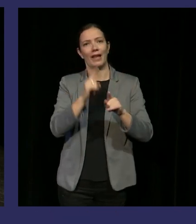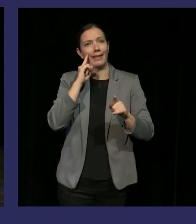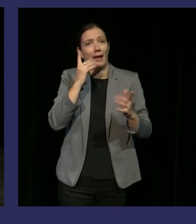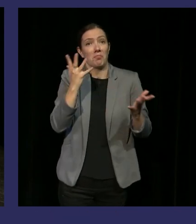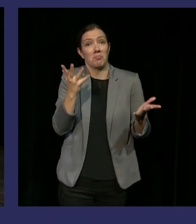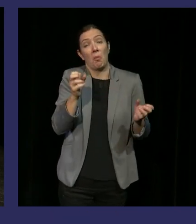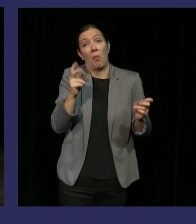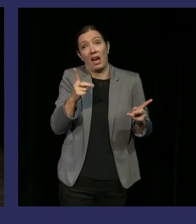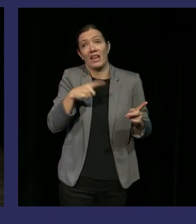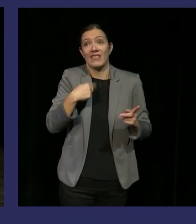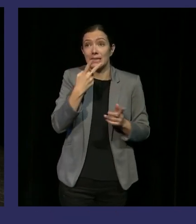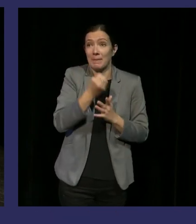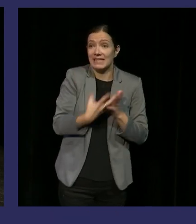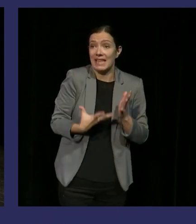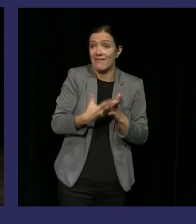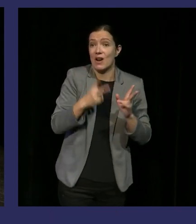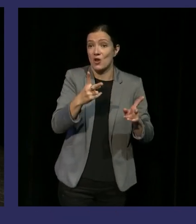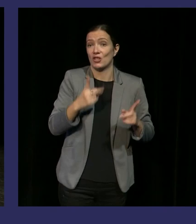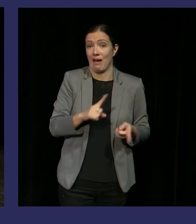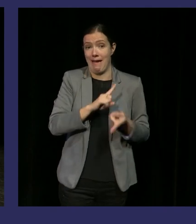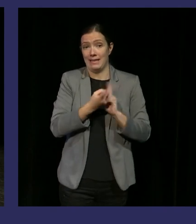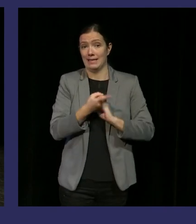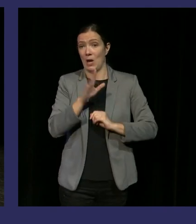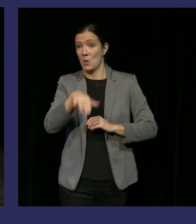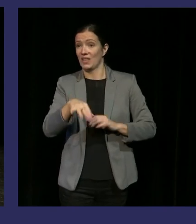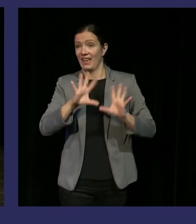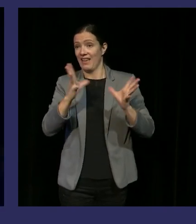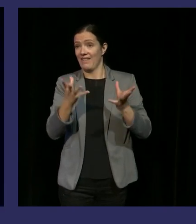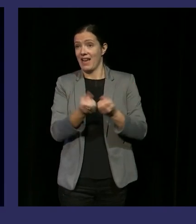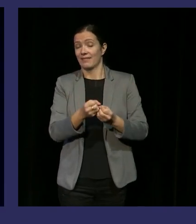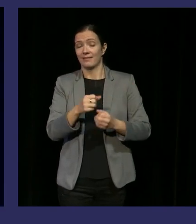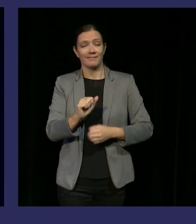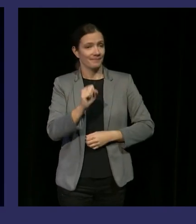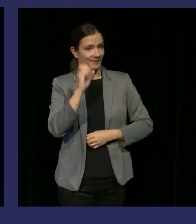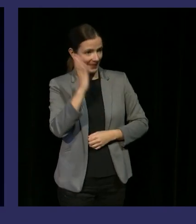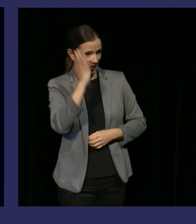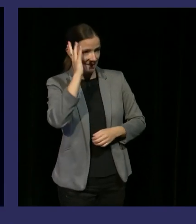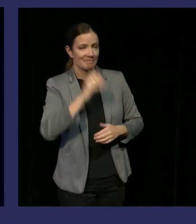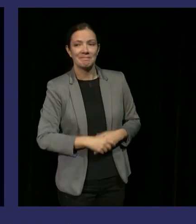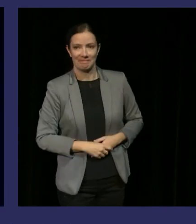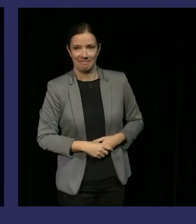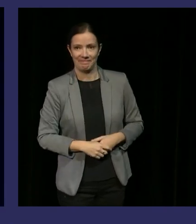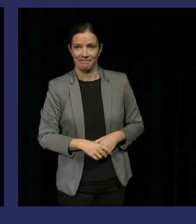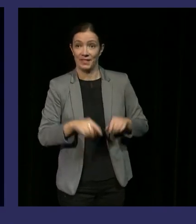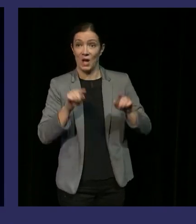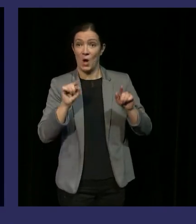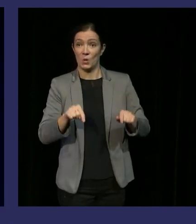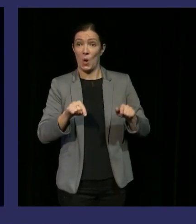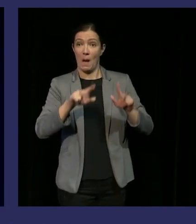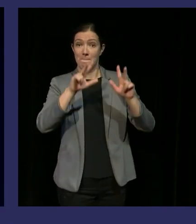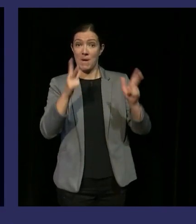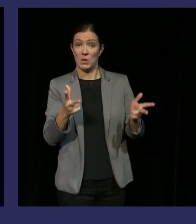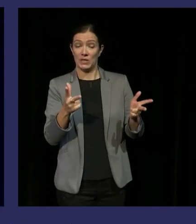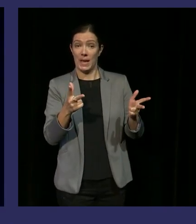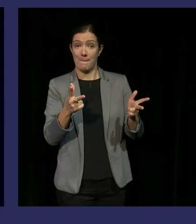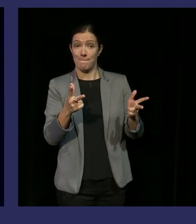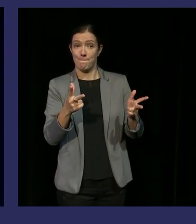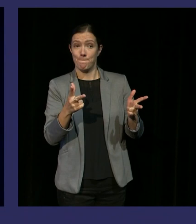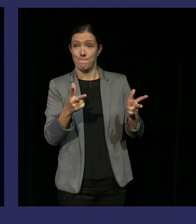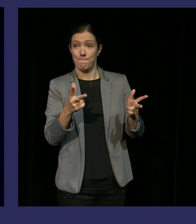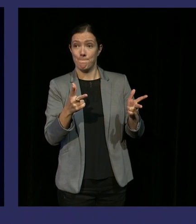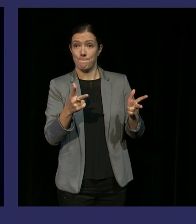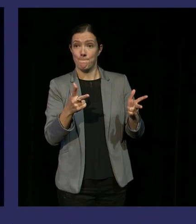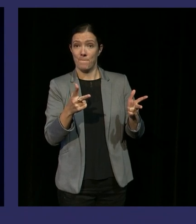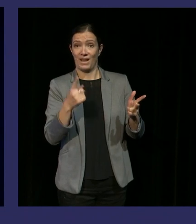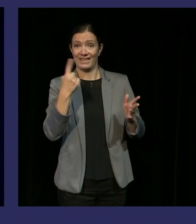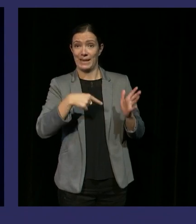at det vi skal beskrive også forandrer seg ute i virkeligheten. Alright. Takk, tusen takk. Da tar vi en pause på,